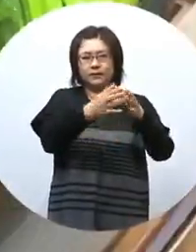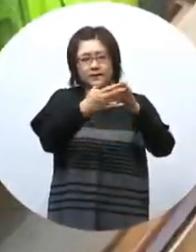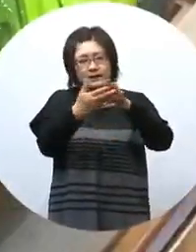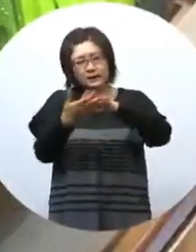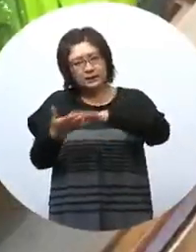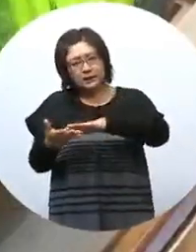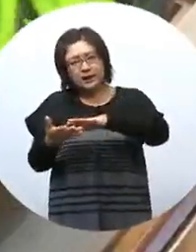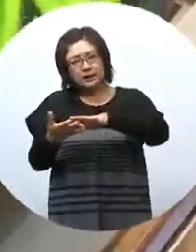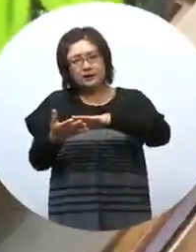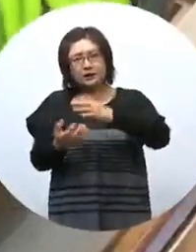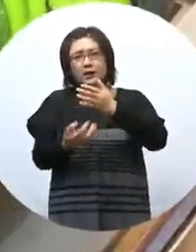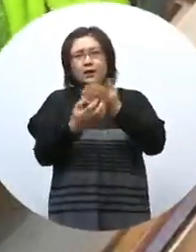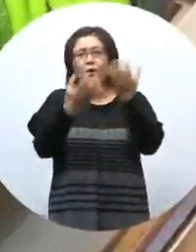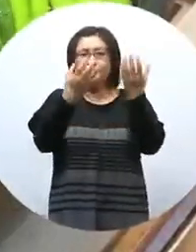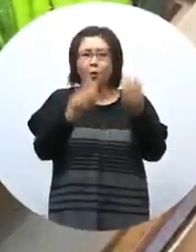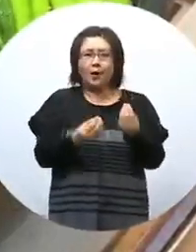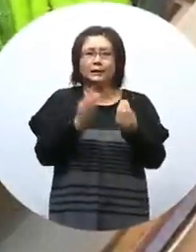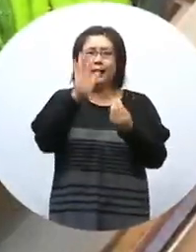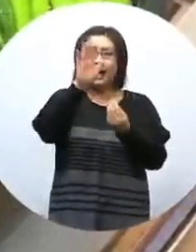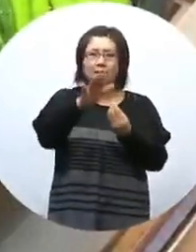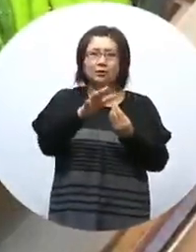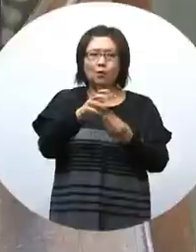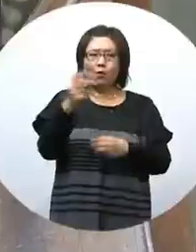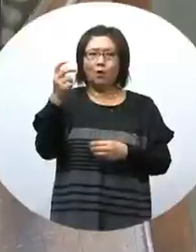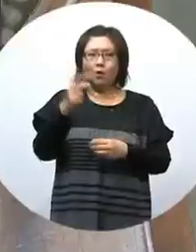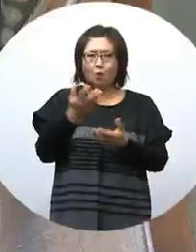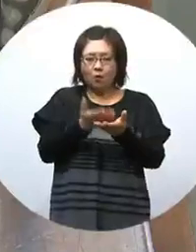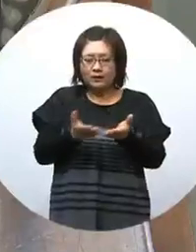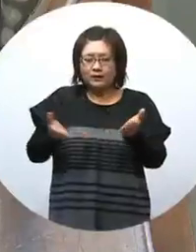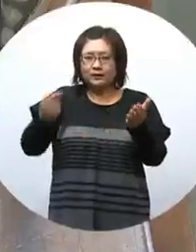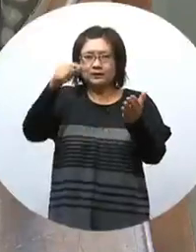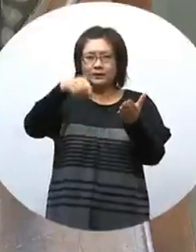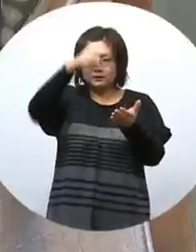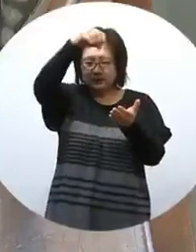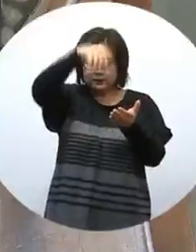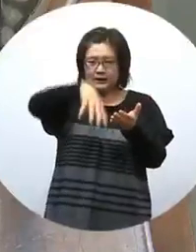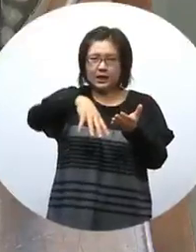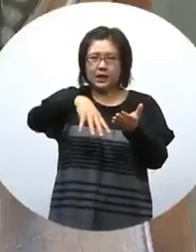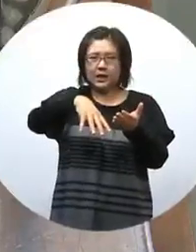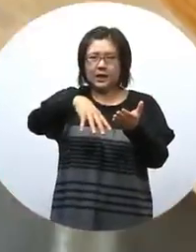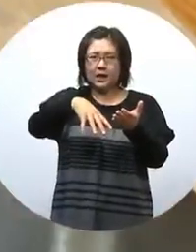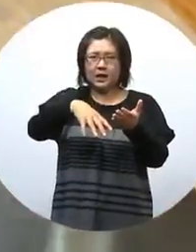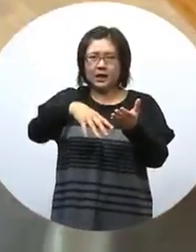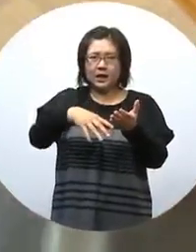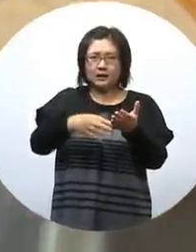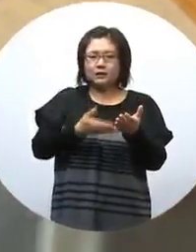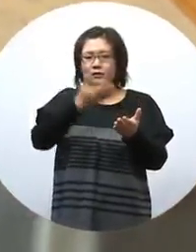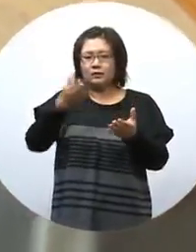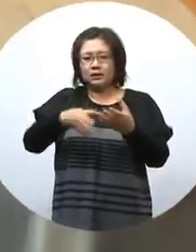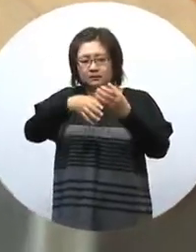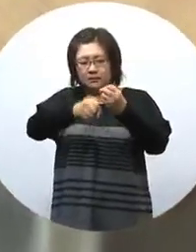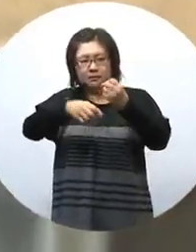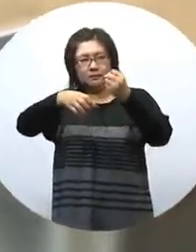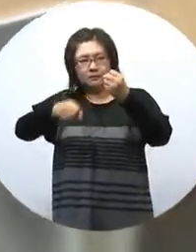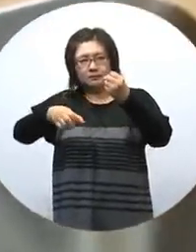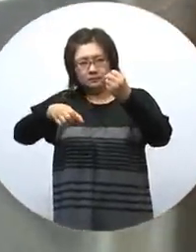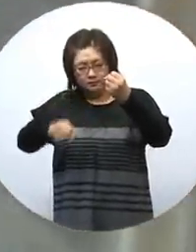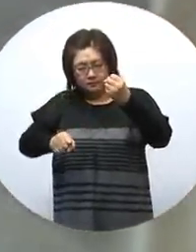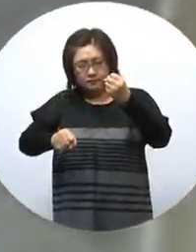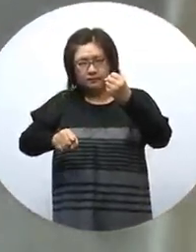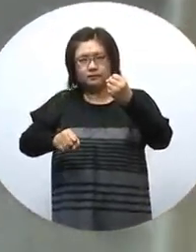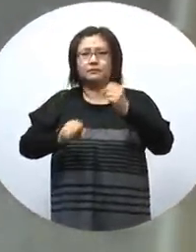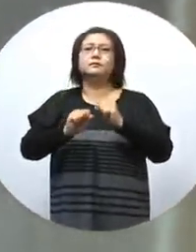しんなりと茹で上がったほうれん草は氷水につけて冷やし、しっかりと水を切っておきます。